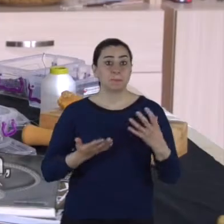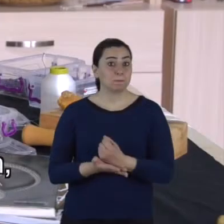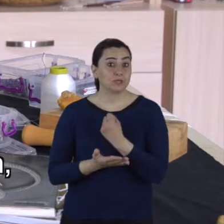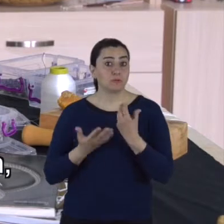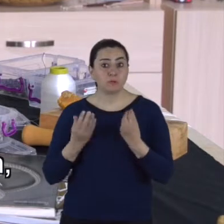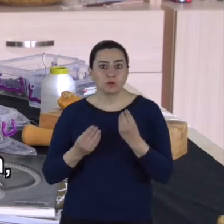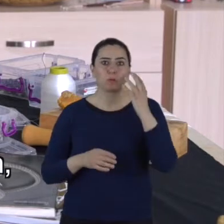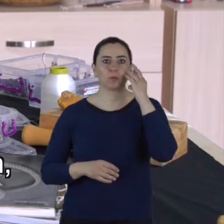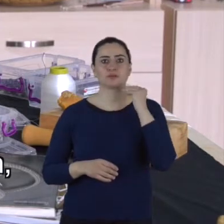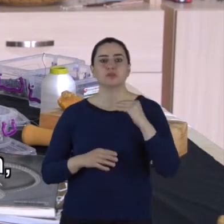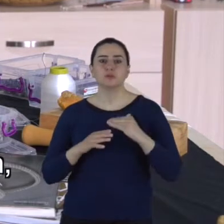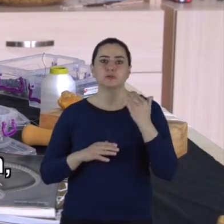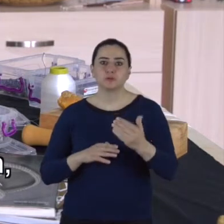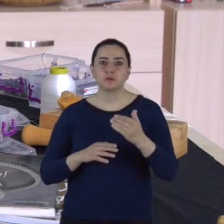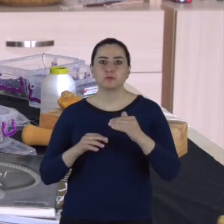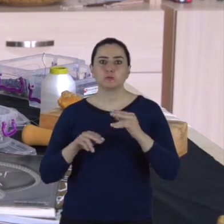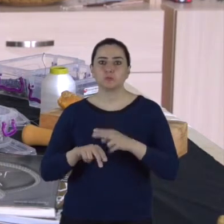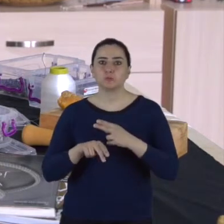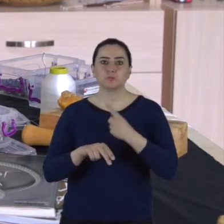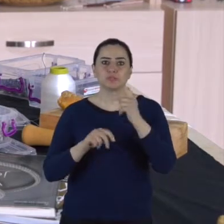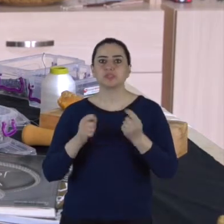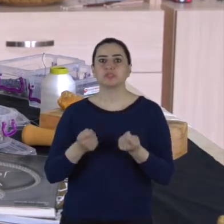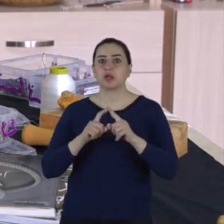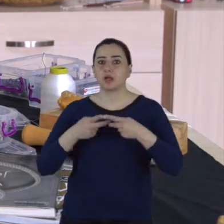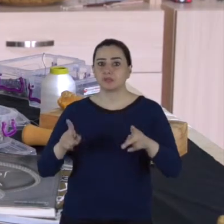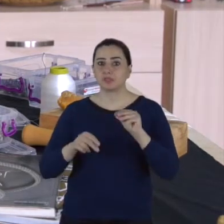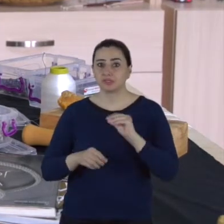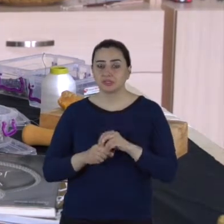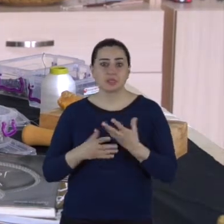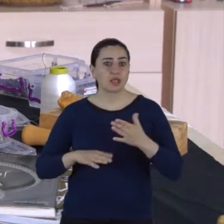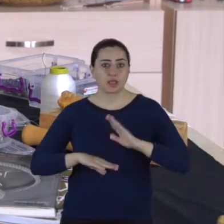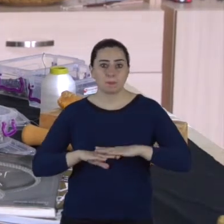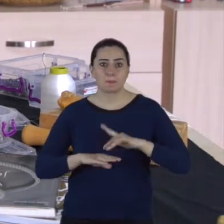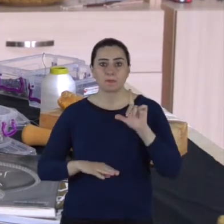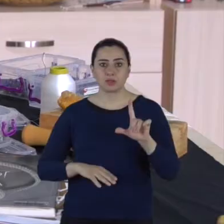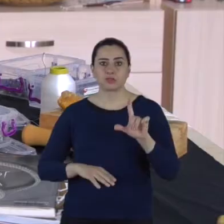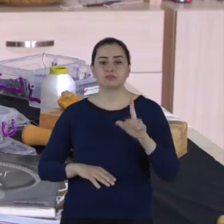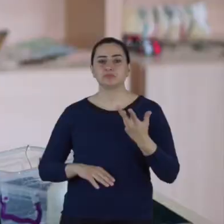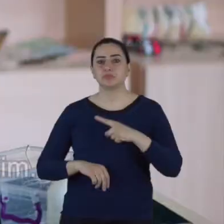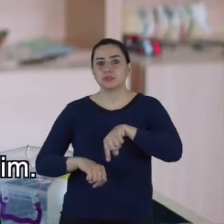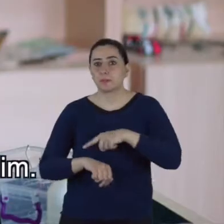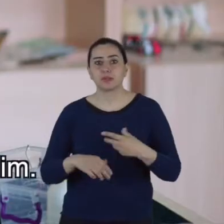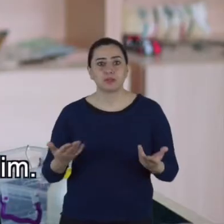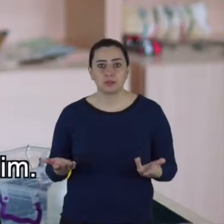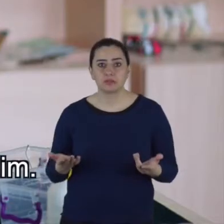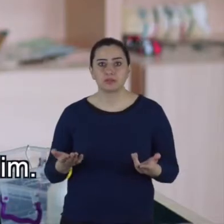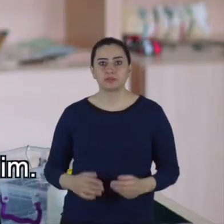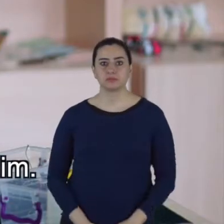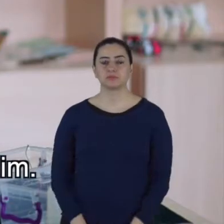Neyi başarabileceğimi öğrendim. Sonrasında kursta bir iş yeri açmak için ne yapmam gerekiyor, süreç